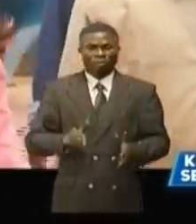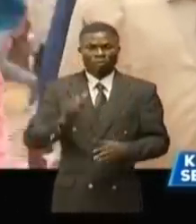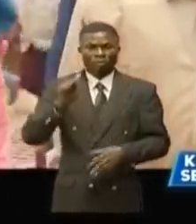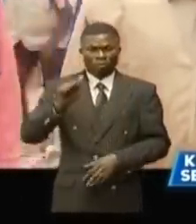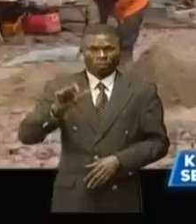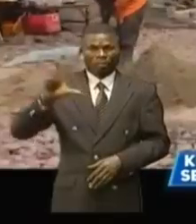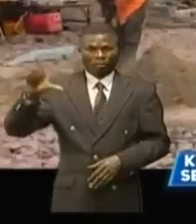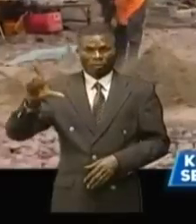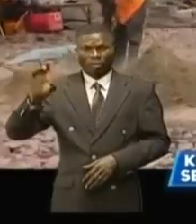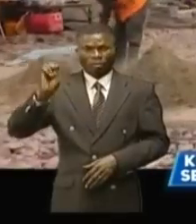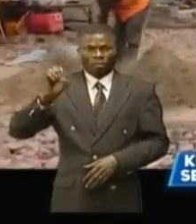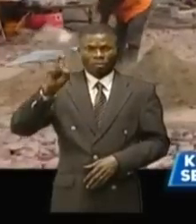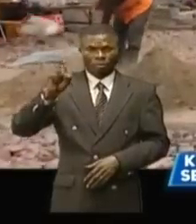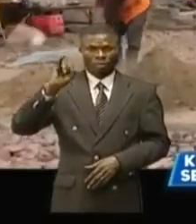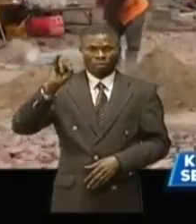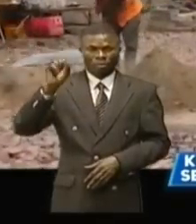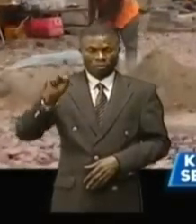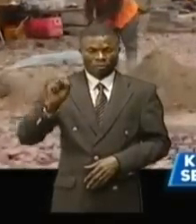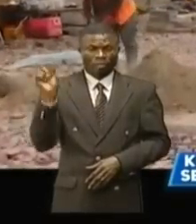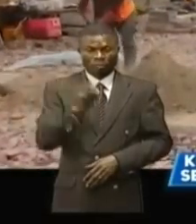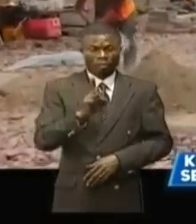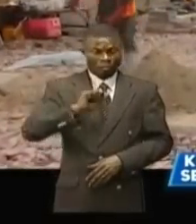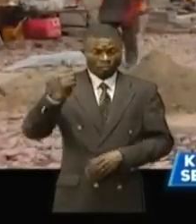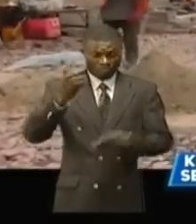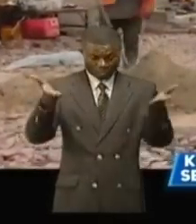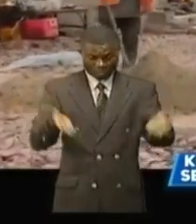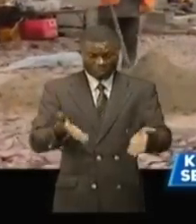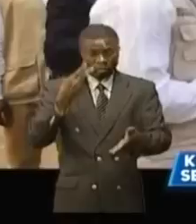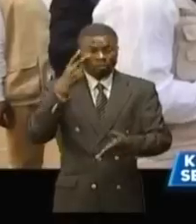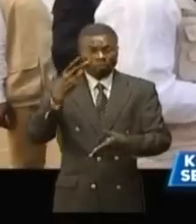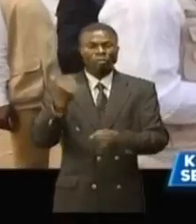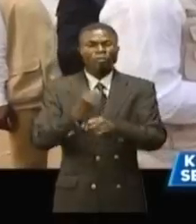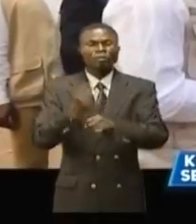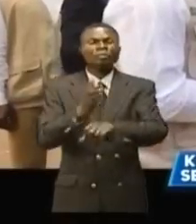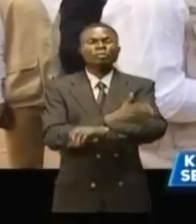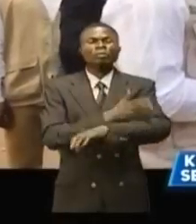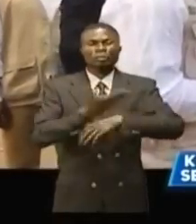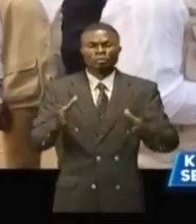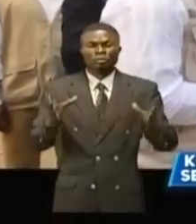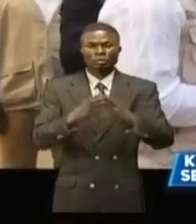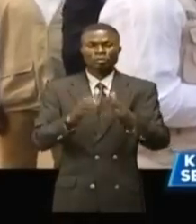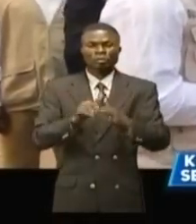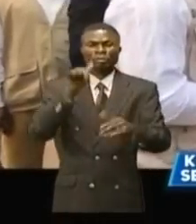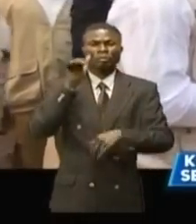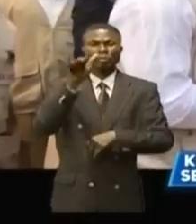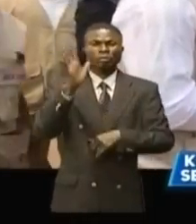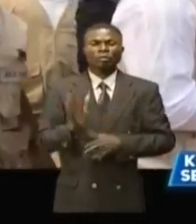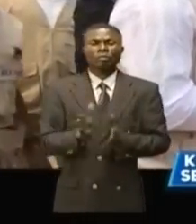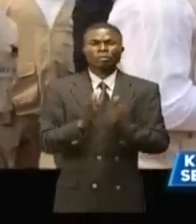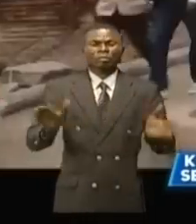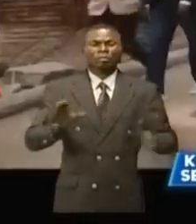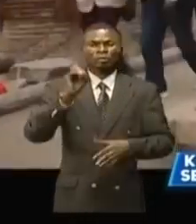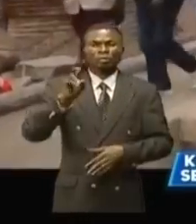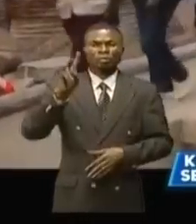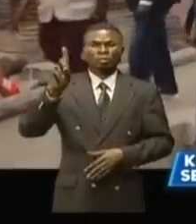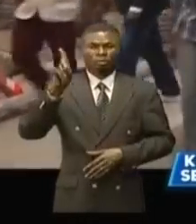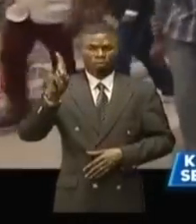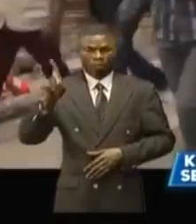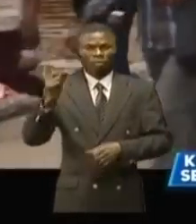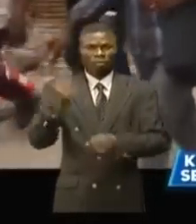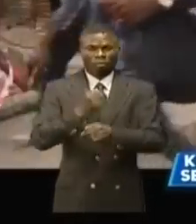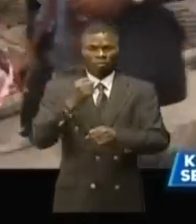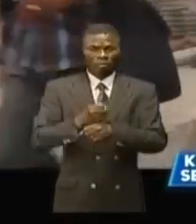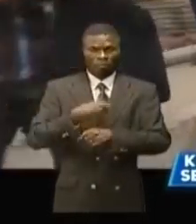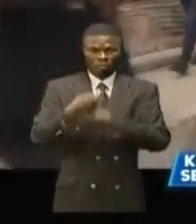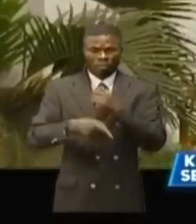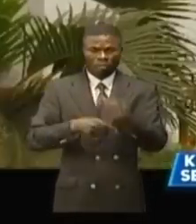Gissaro, s'est rendu sur les lieux pour se rendre compte des dix travaux, accompagné du directeur général de l'OVD. Travaux effectués